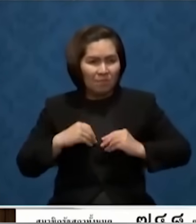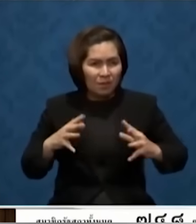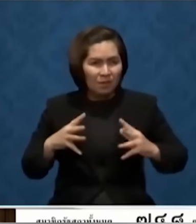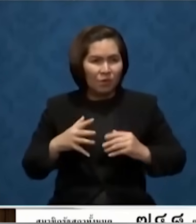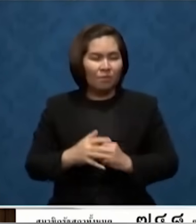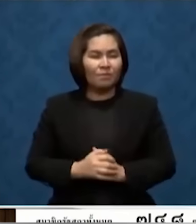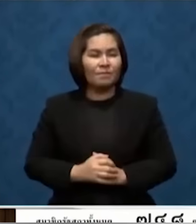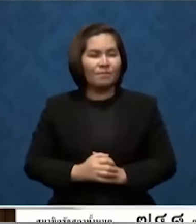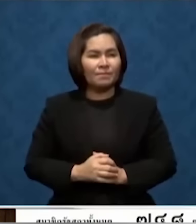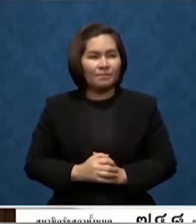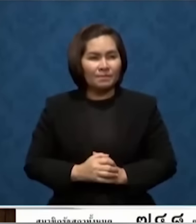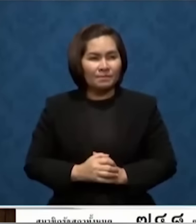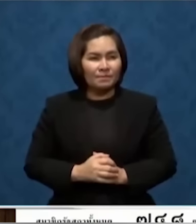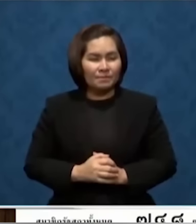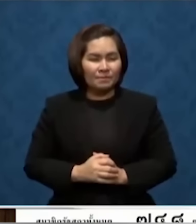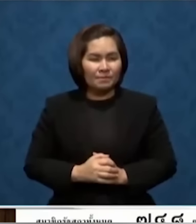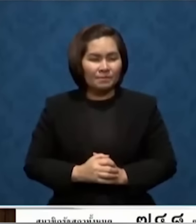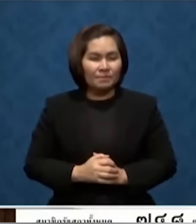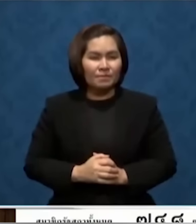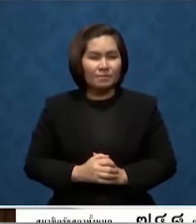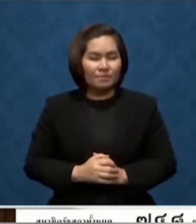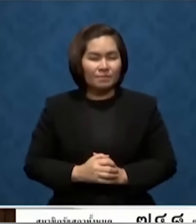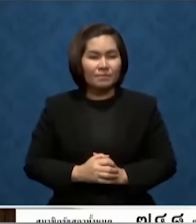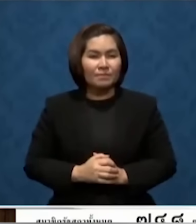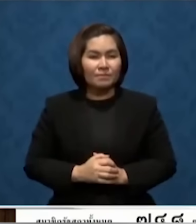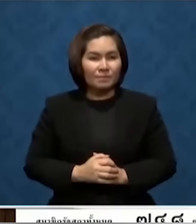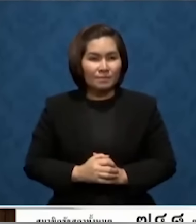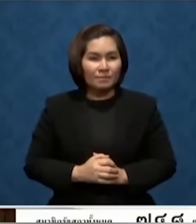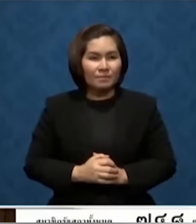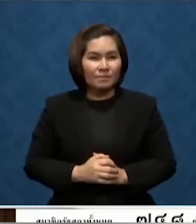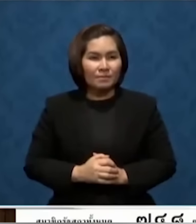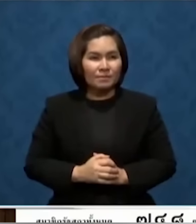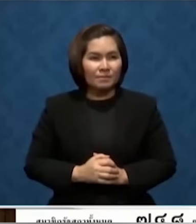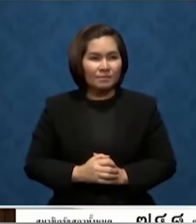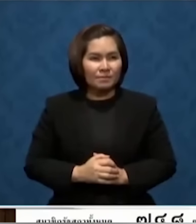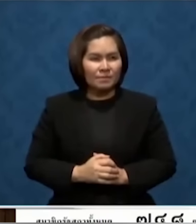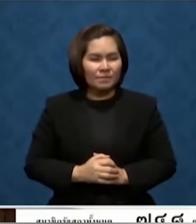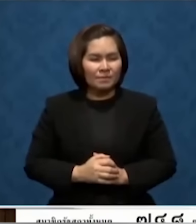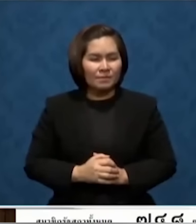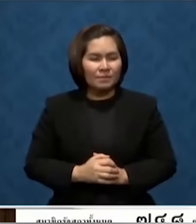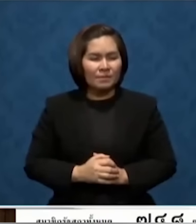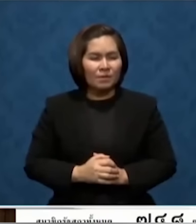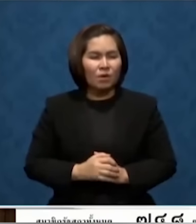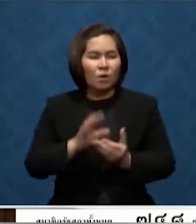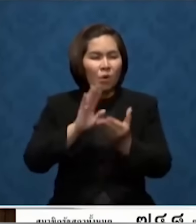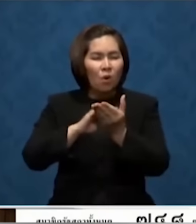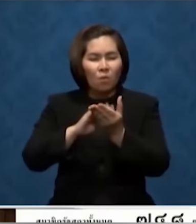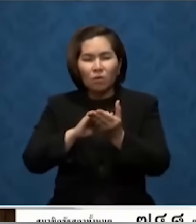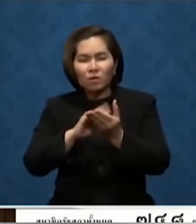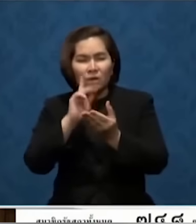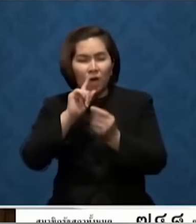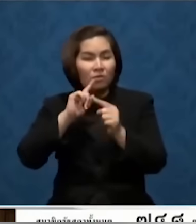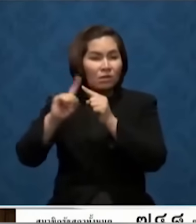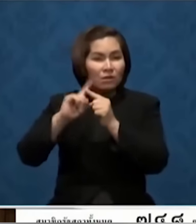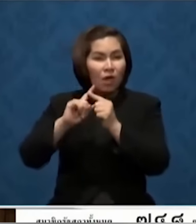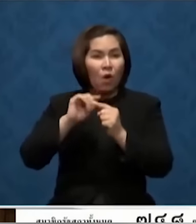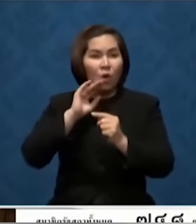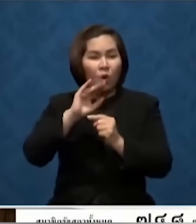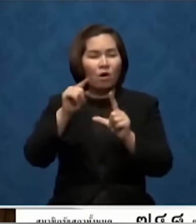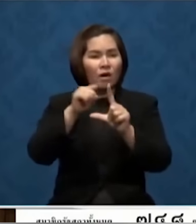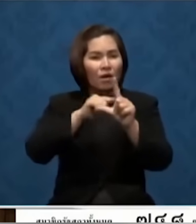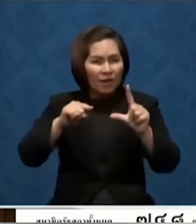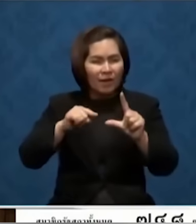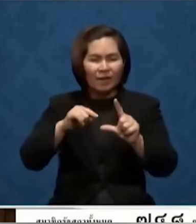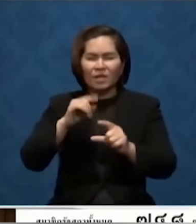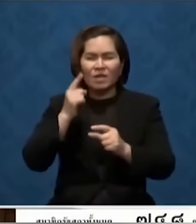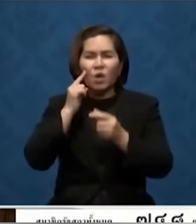ริญรัตน์นั้นนะครับไม่ได้รับทราบหรือมีสัญญาณจากพรรคก้าวไกลเลยว่าจะถอยในเรื่องที่เ